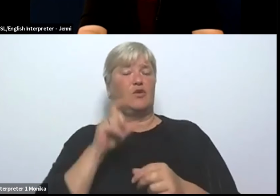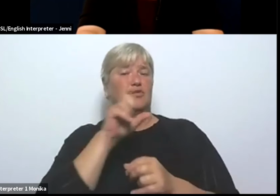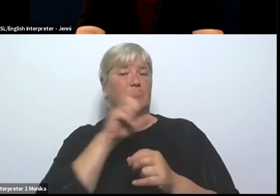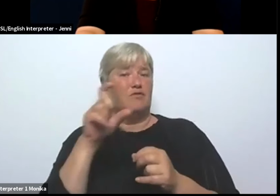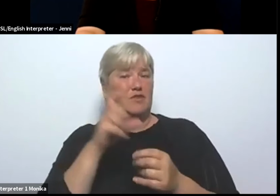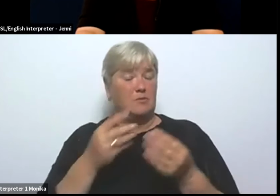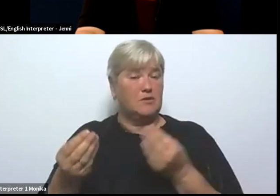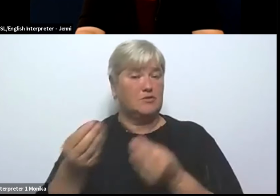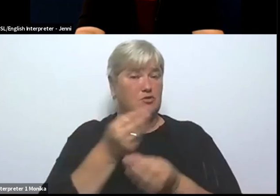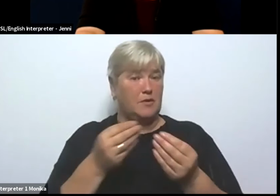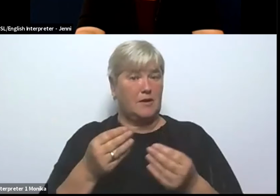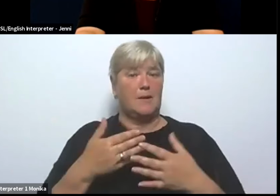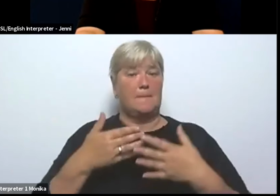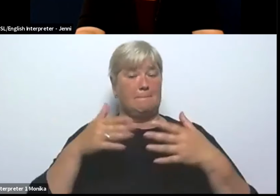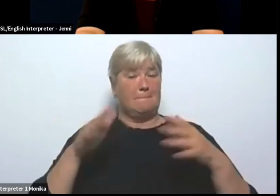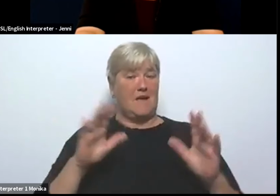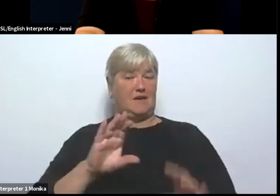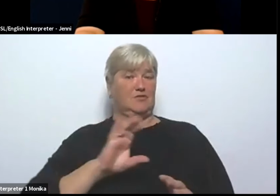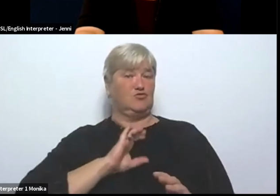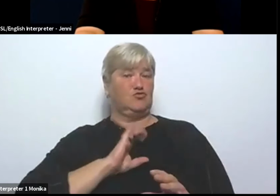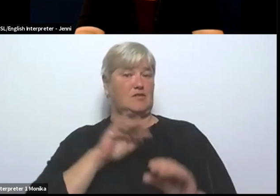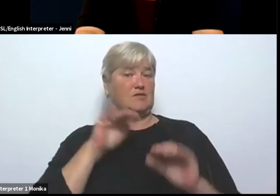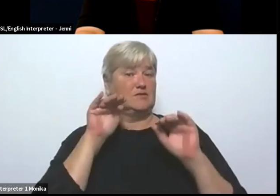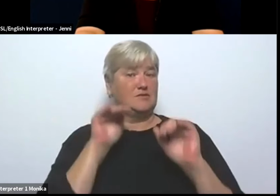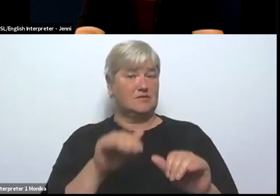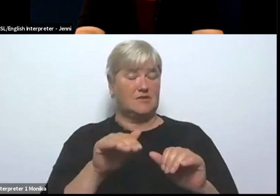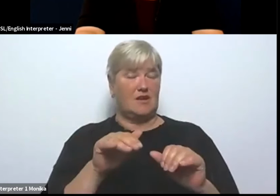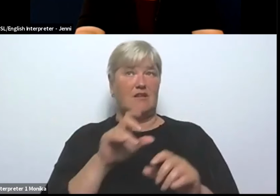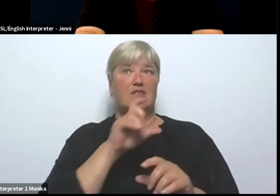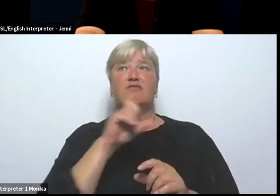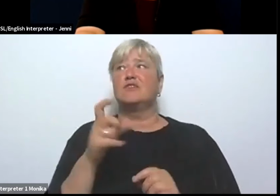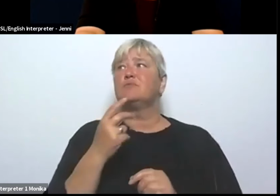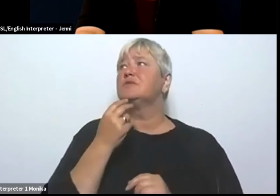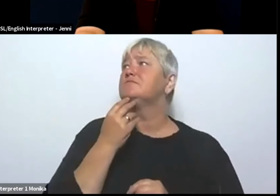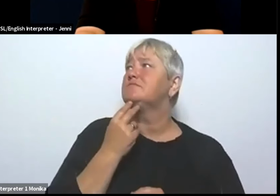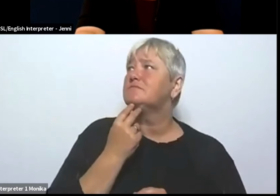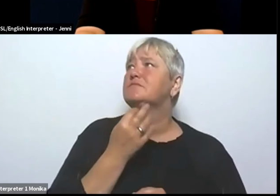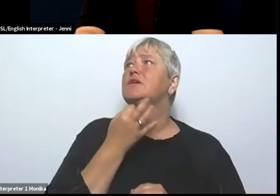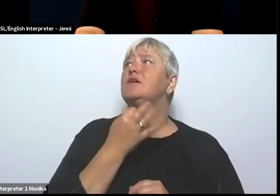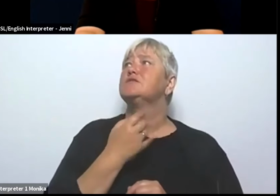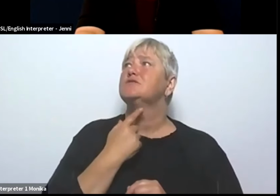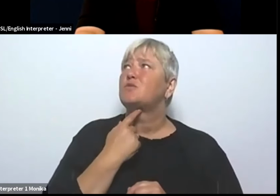umso größer wird dann auch die Chance, dass Unternehmen das anerkennen und auch umsetzen.